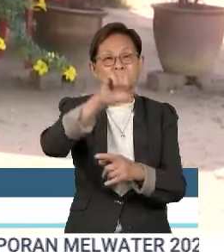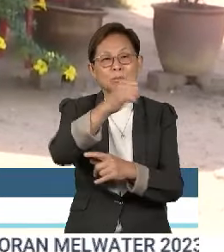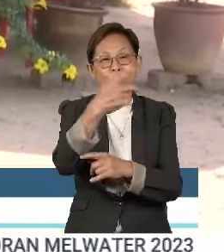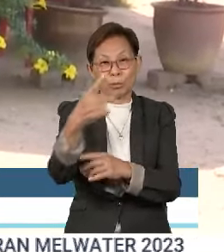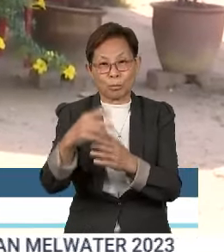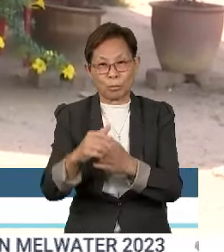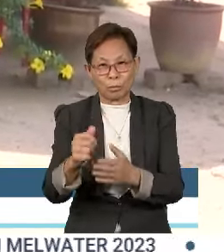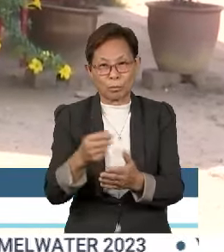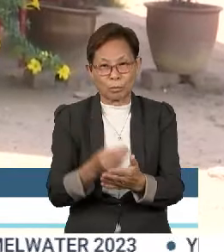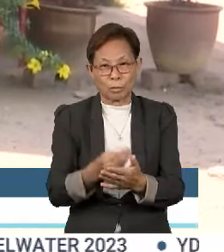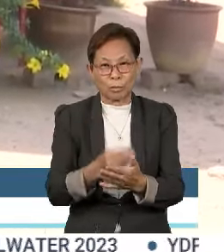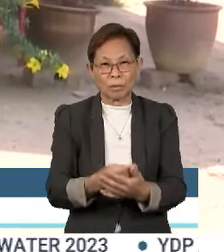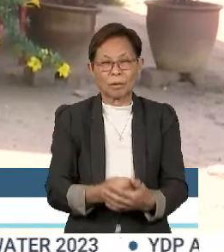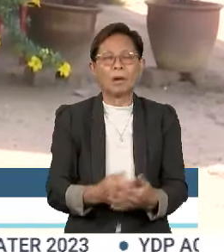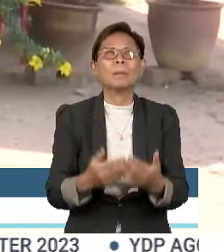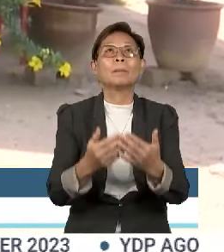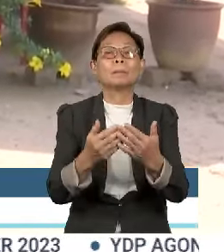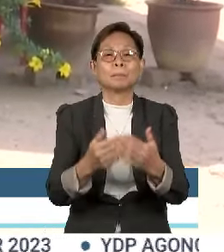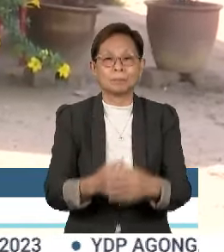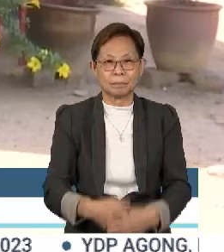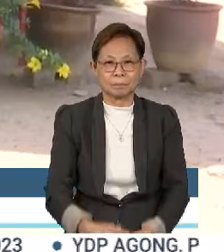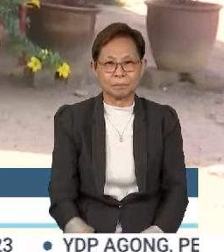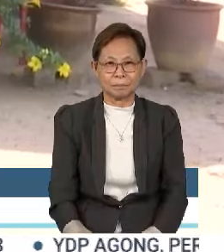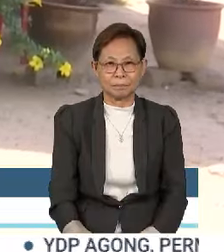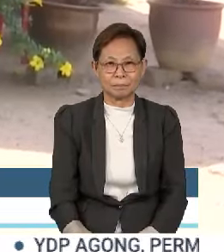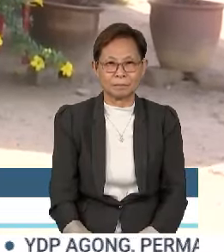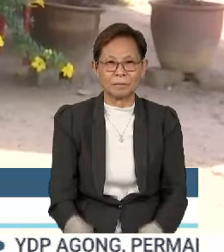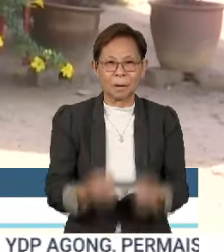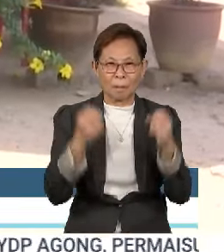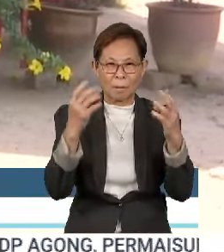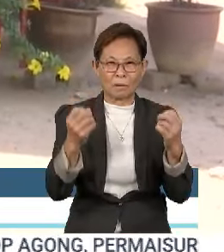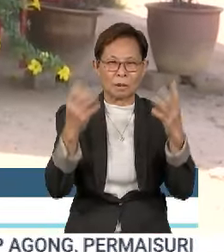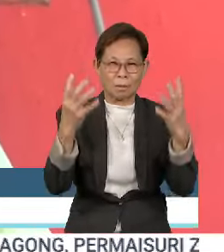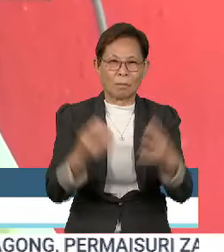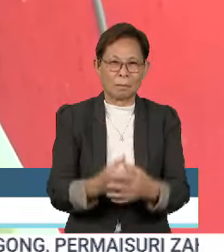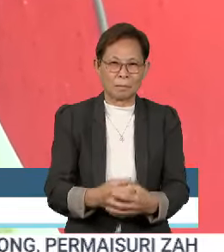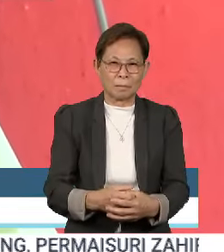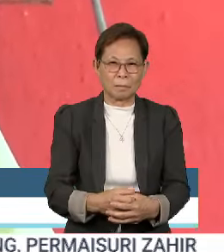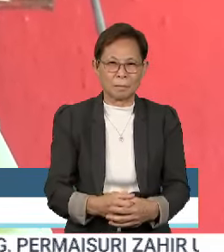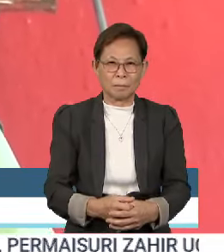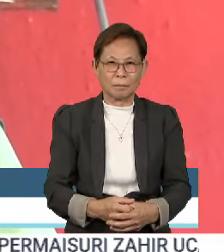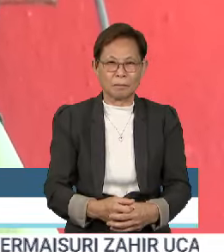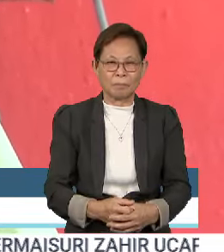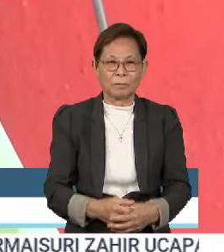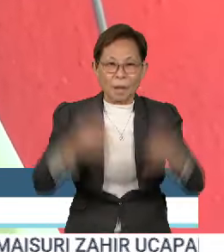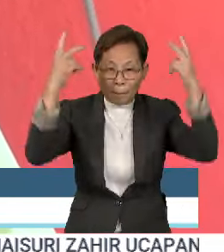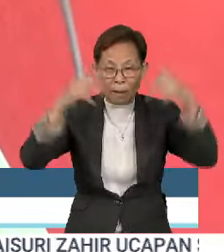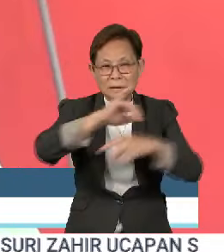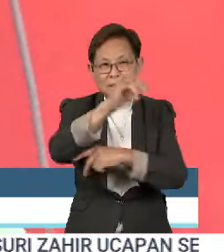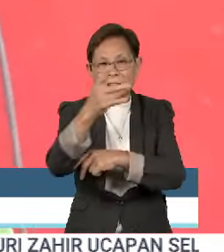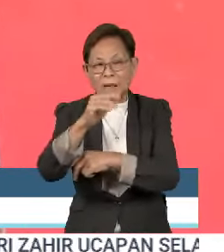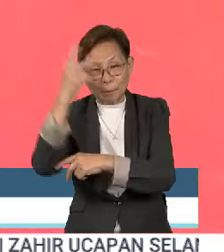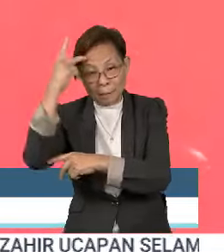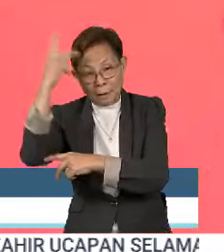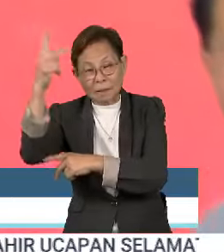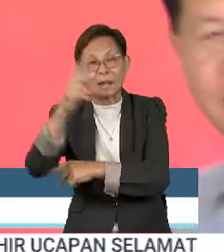bayangkanlah, Alhamdulillah lah, tengok orang cerita lah, banyak lah, ujian tu banyak kan tu. Dalam pada itu, pengarah JKM Kelantan, Syed